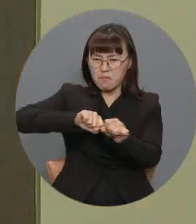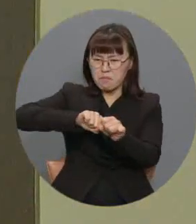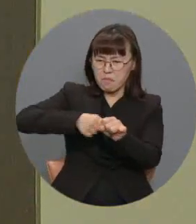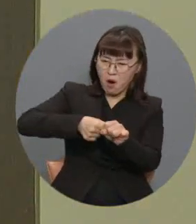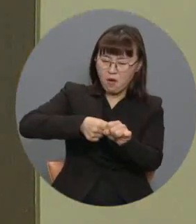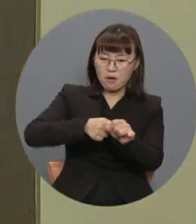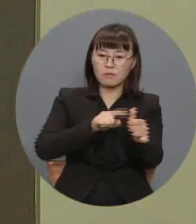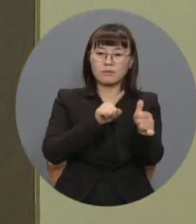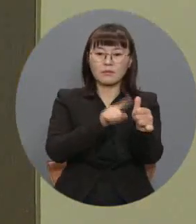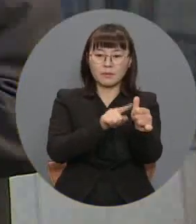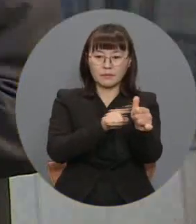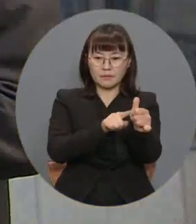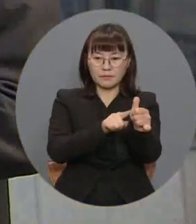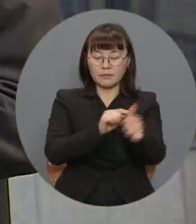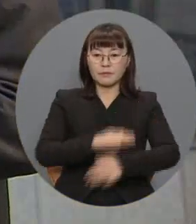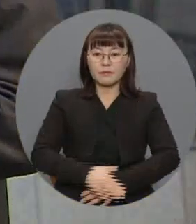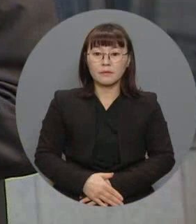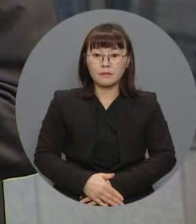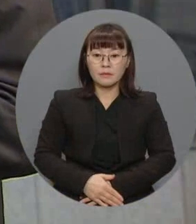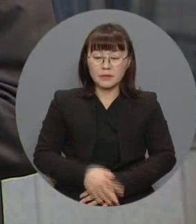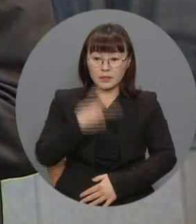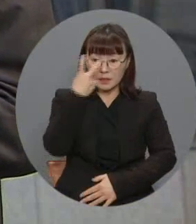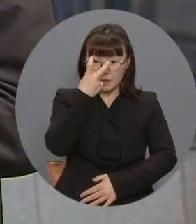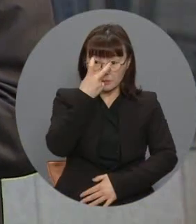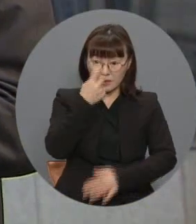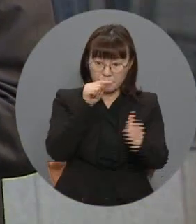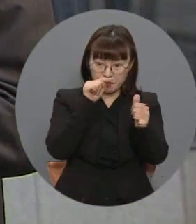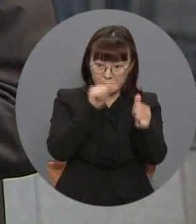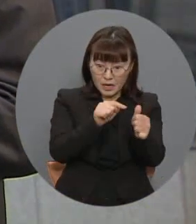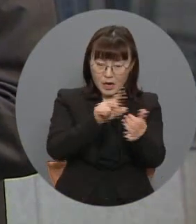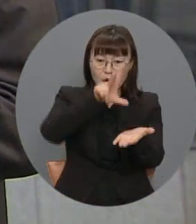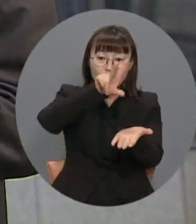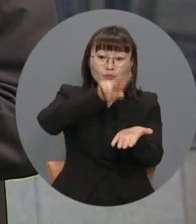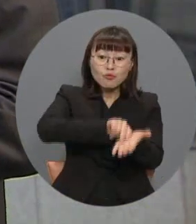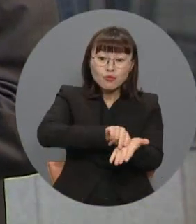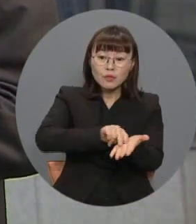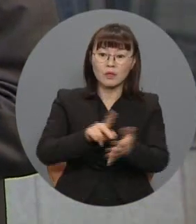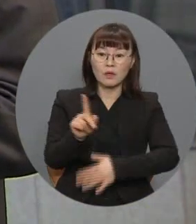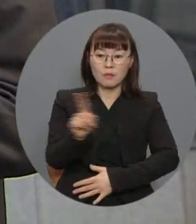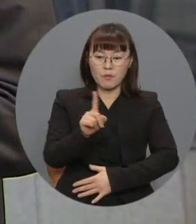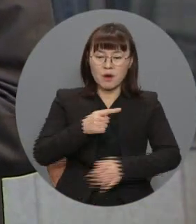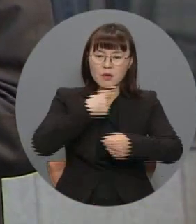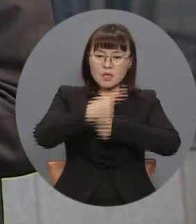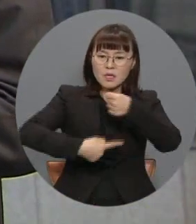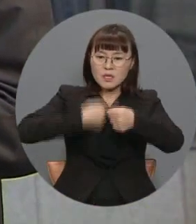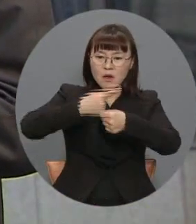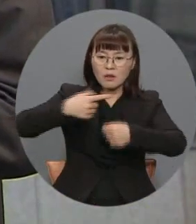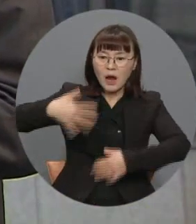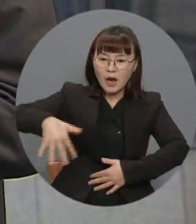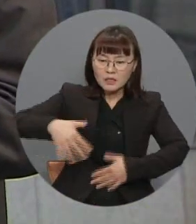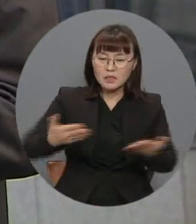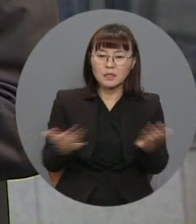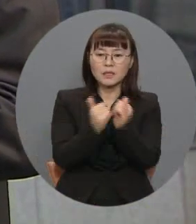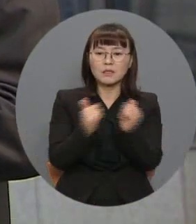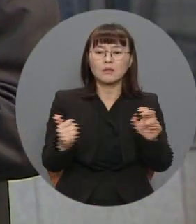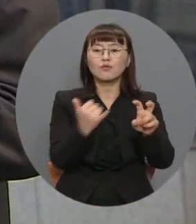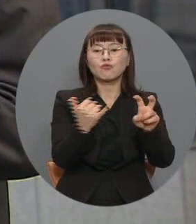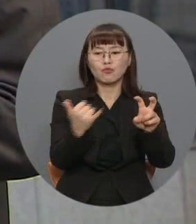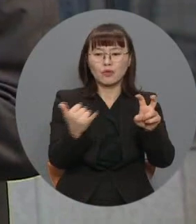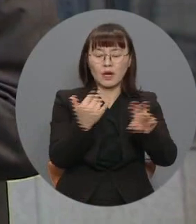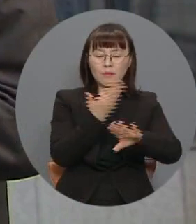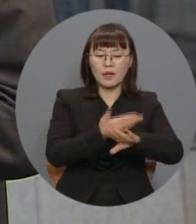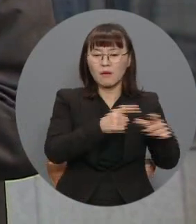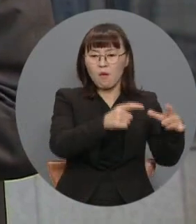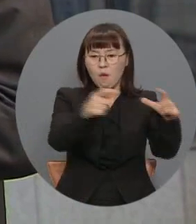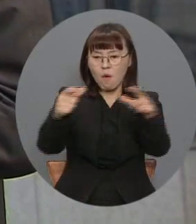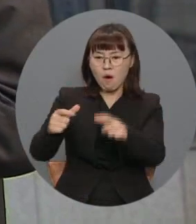나온 사람입니다. 또한 감사에서 지적된 주요 문제 중 하나가 1년 미만 근무한 직원 20명을 다른